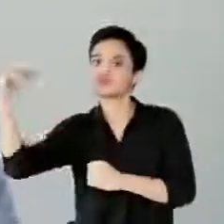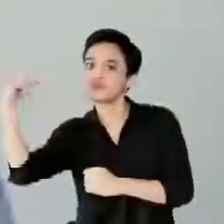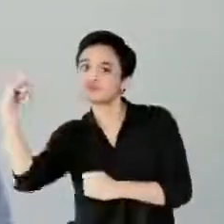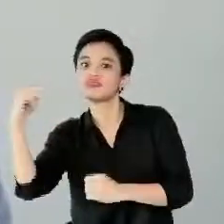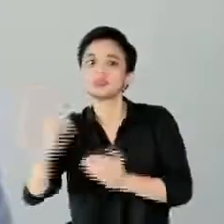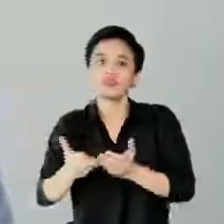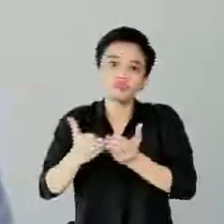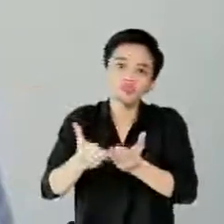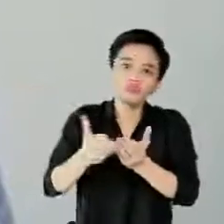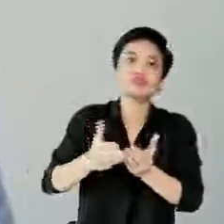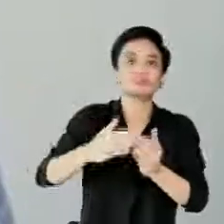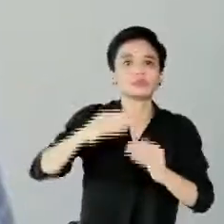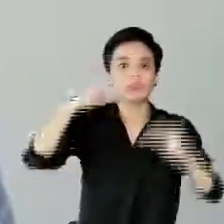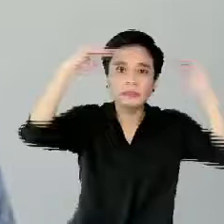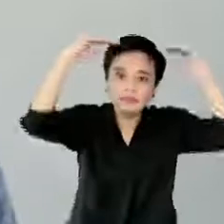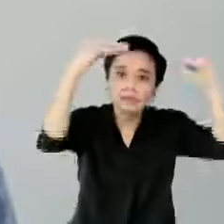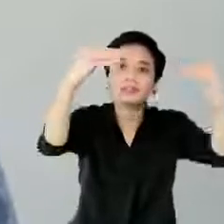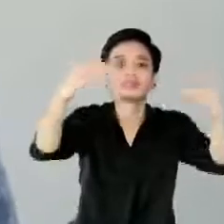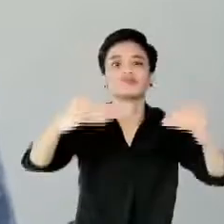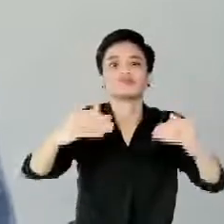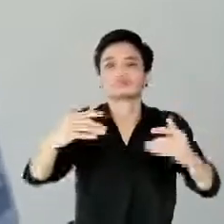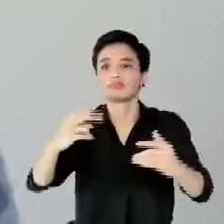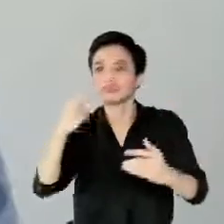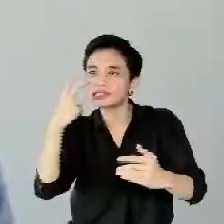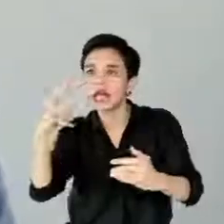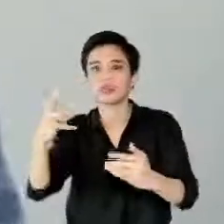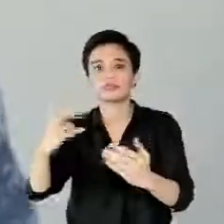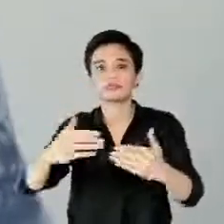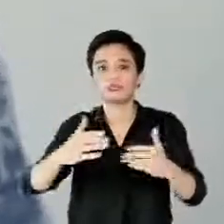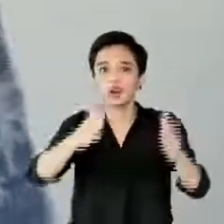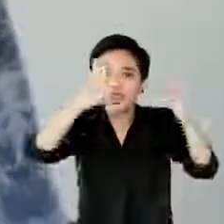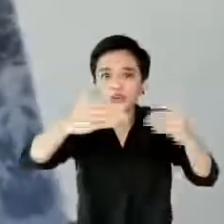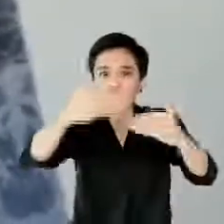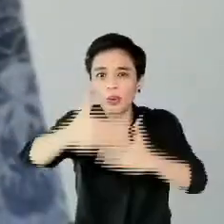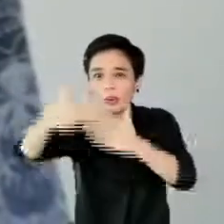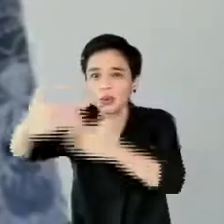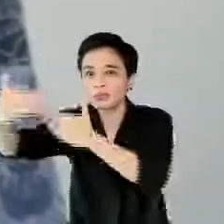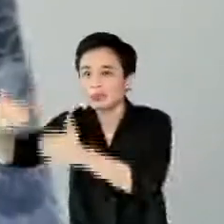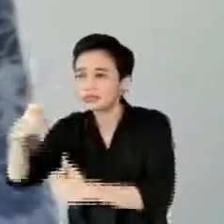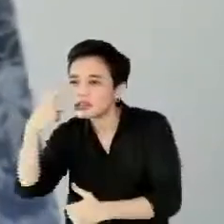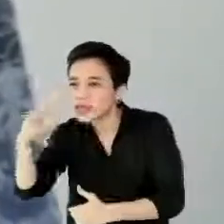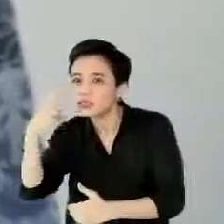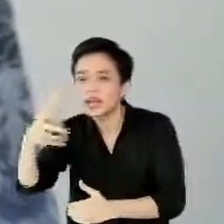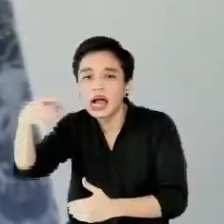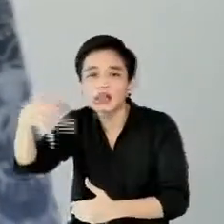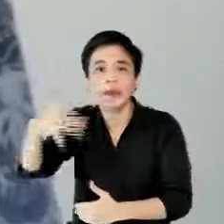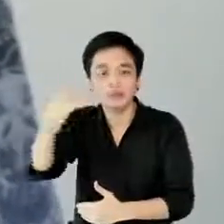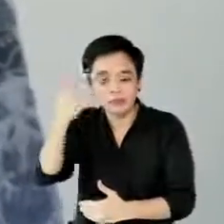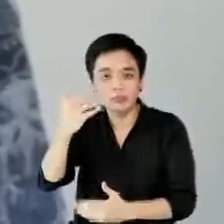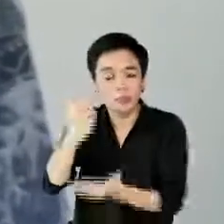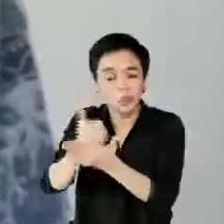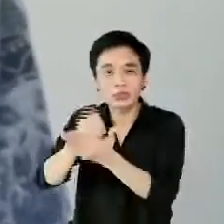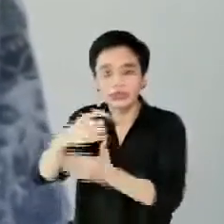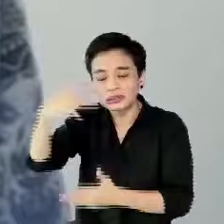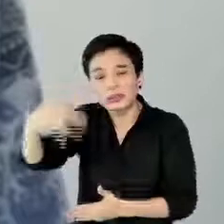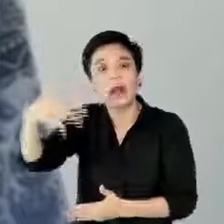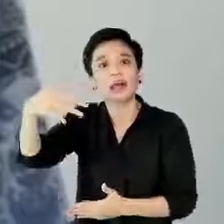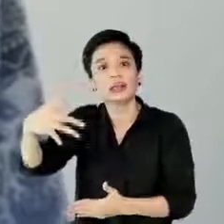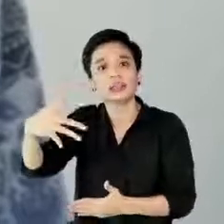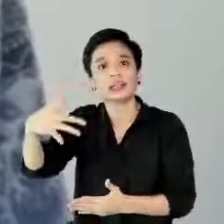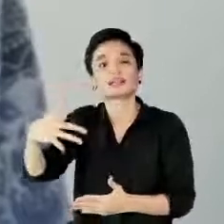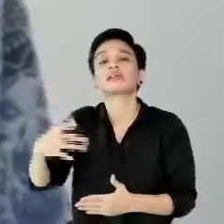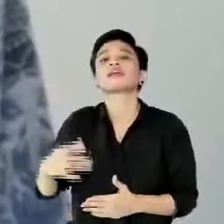masuk baik darat laut udara Jadi saya pikir upaya bersama teman-teman dari pengelolaan